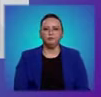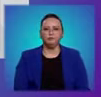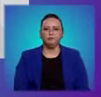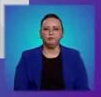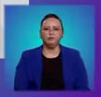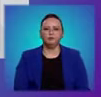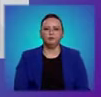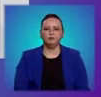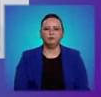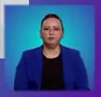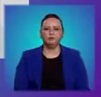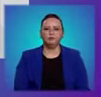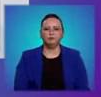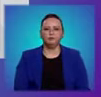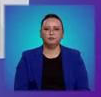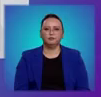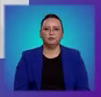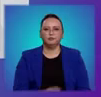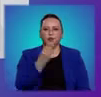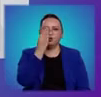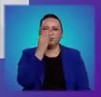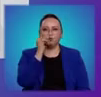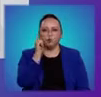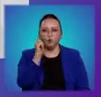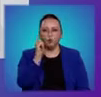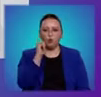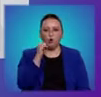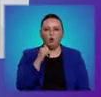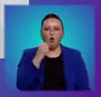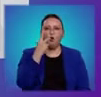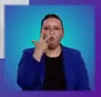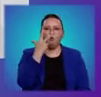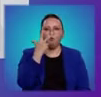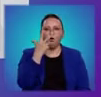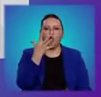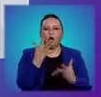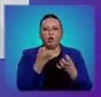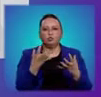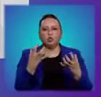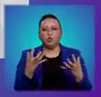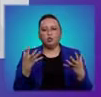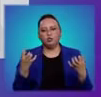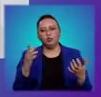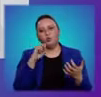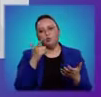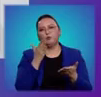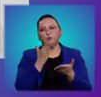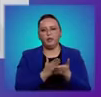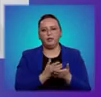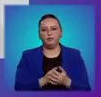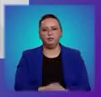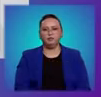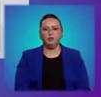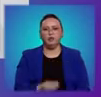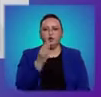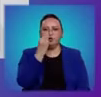ширгул чи гэж бичигдсэн бах нэ. За шуу гэдэг үеэн дээр бол энэ тохиолдол харьцангуй олон тохиолддог.